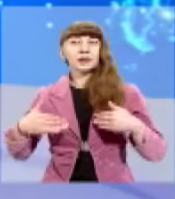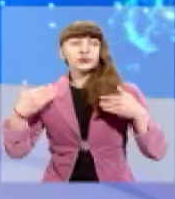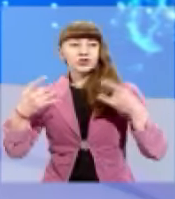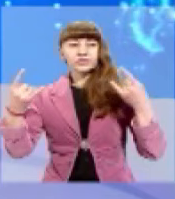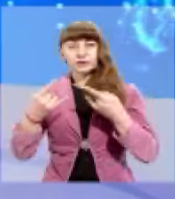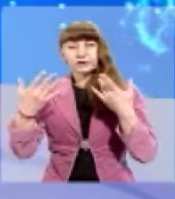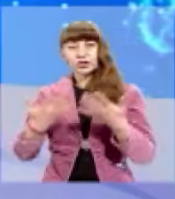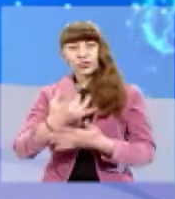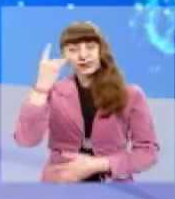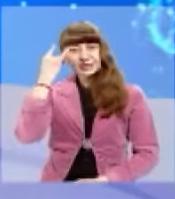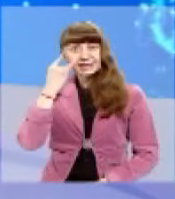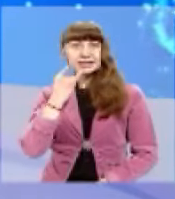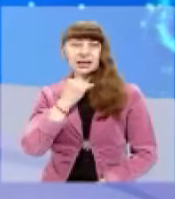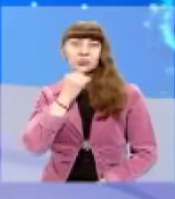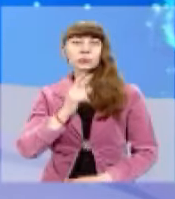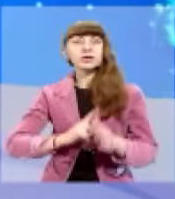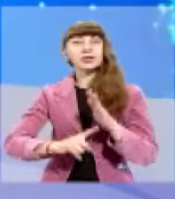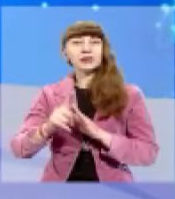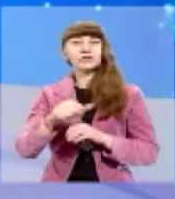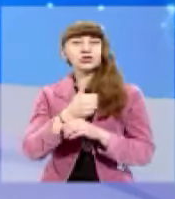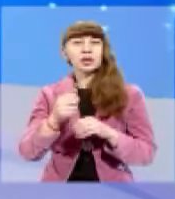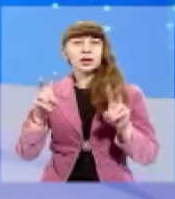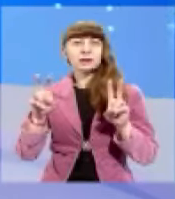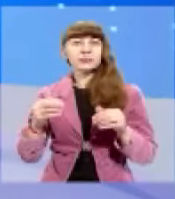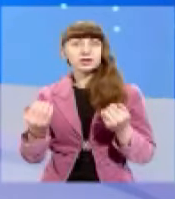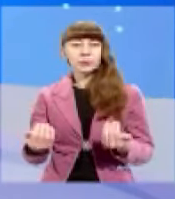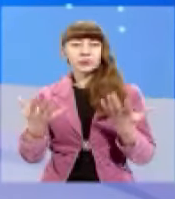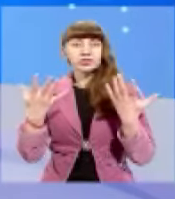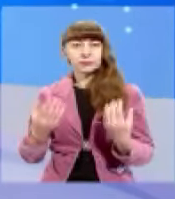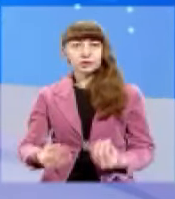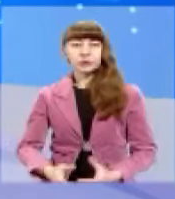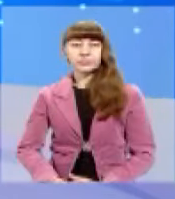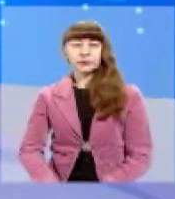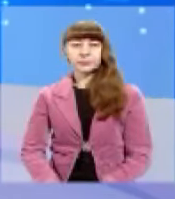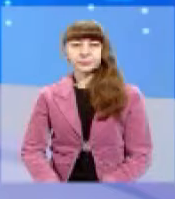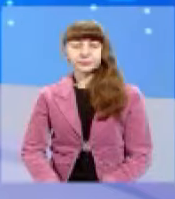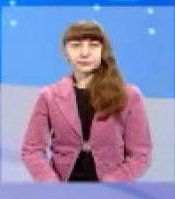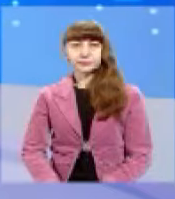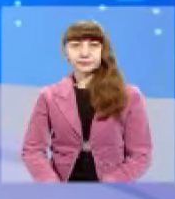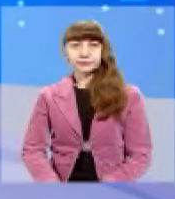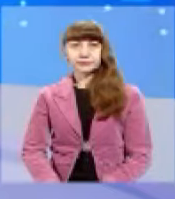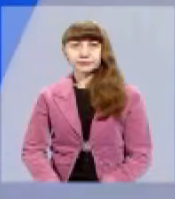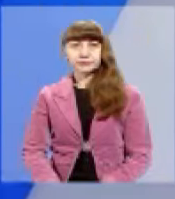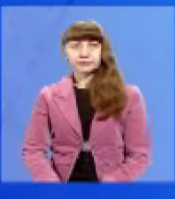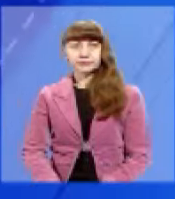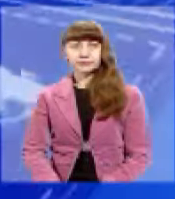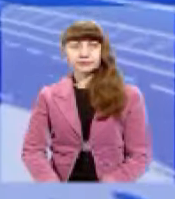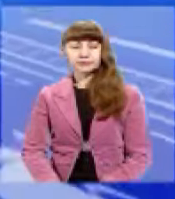Здравствуйте, в эфире новости в студии Алмажана Манкильдинова. Сурдоперевод Светланы Слесарской. Коротко о главном на сегодня.